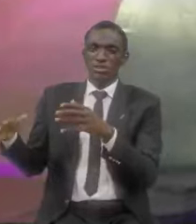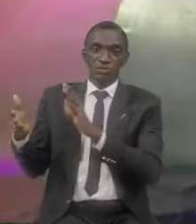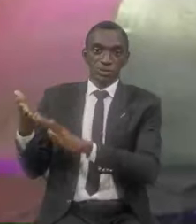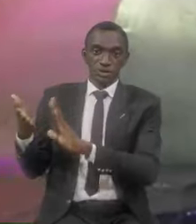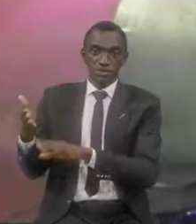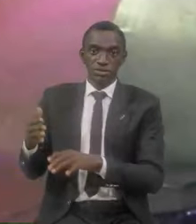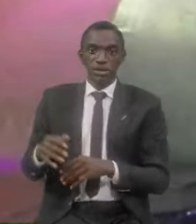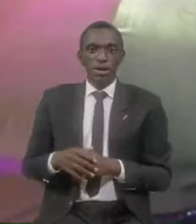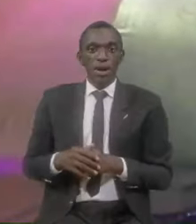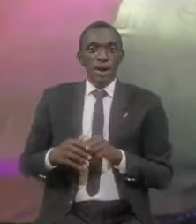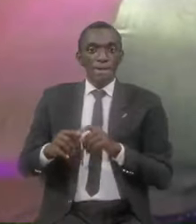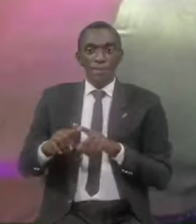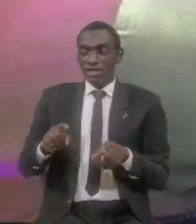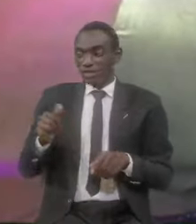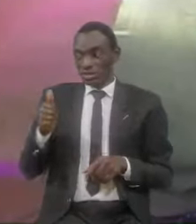Même vous-même,